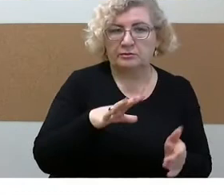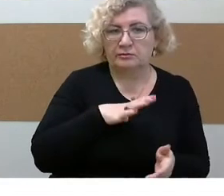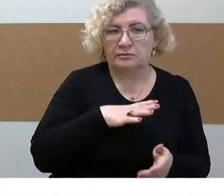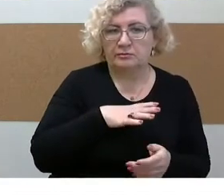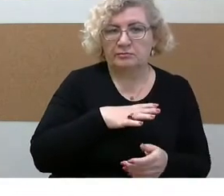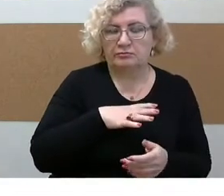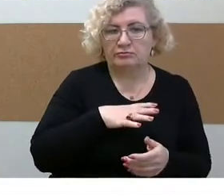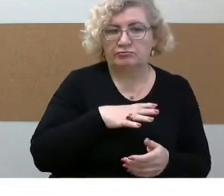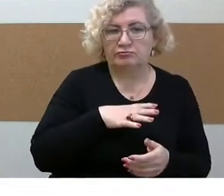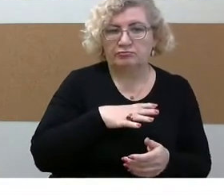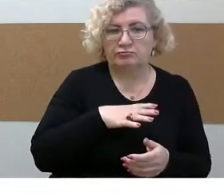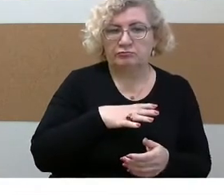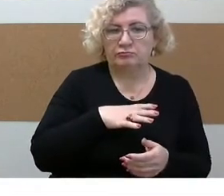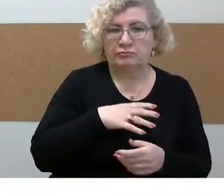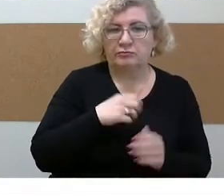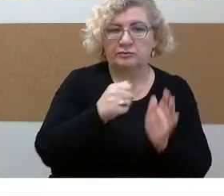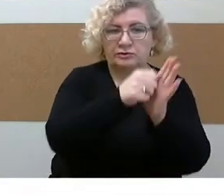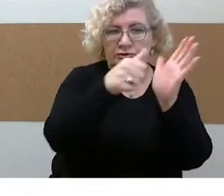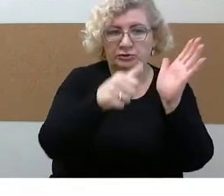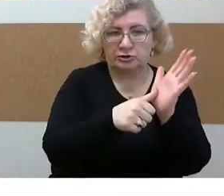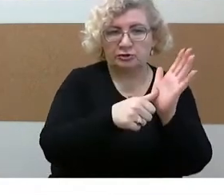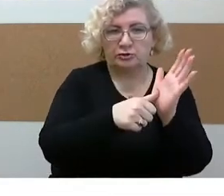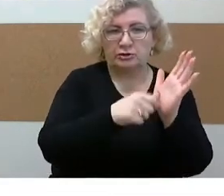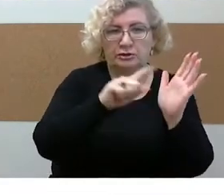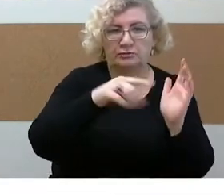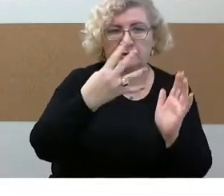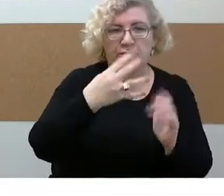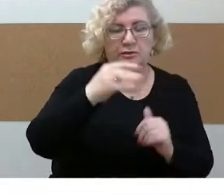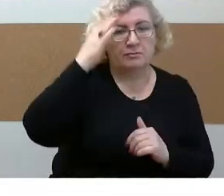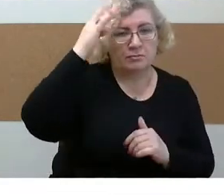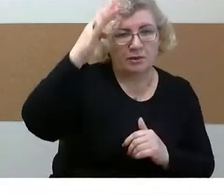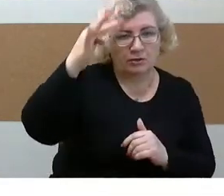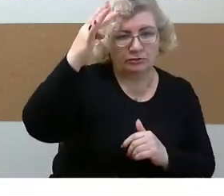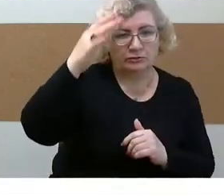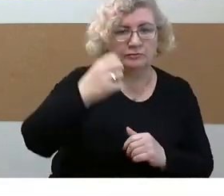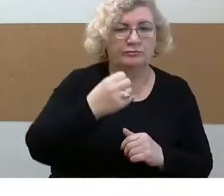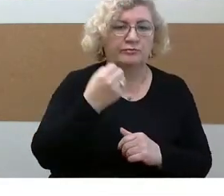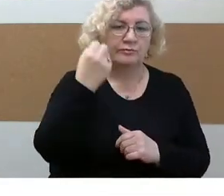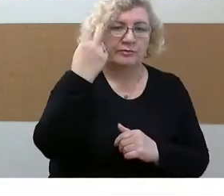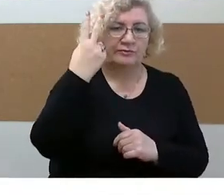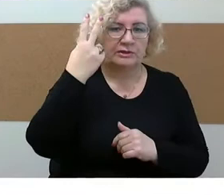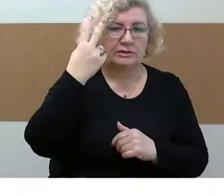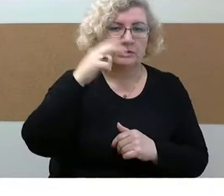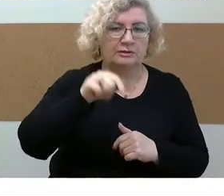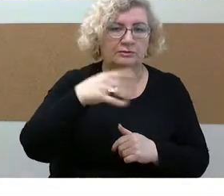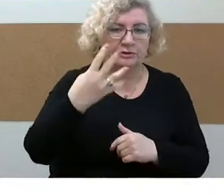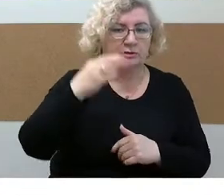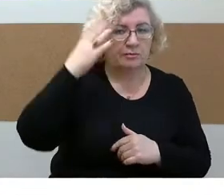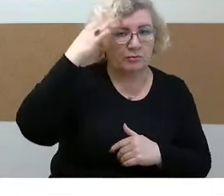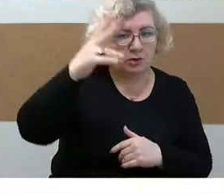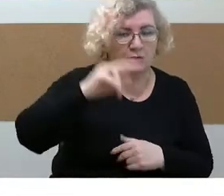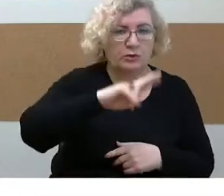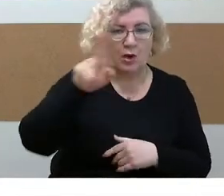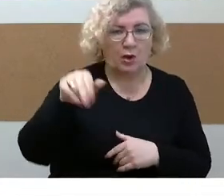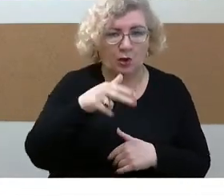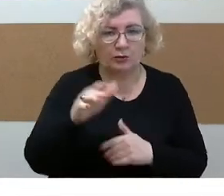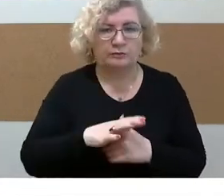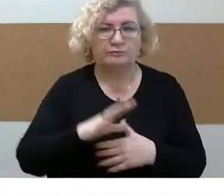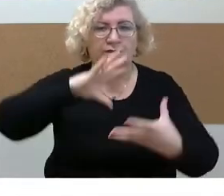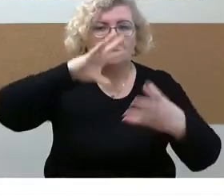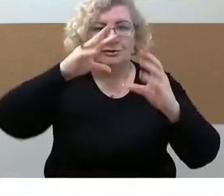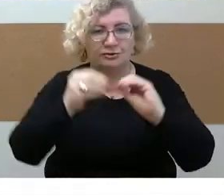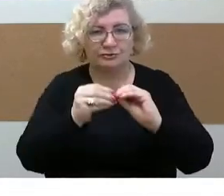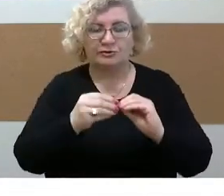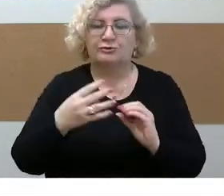apėmė 16 milijonų ir 12 milijonų eurų, reiškia, kartu sudėjus mes čia gauname kiek 28 milijonus